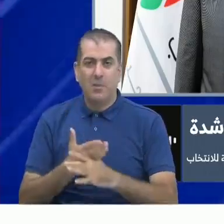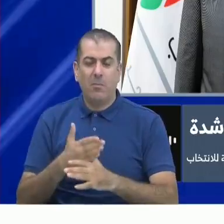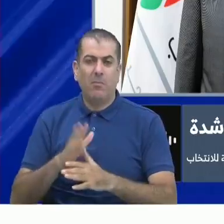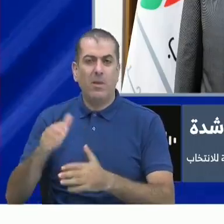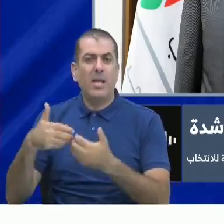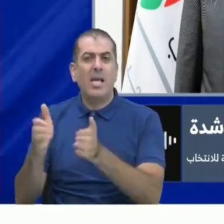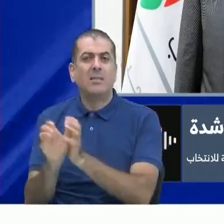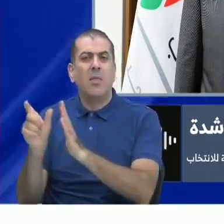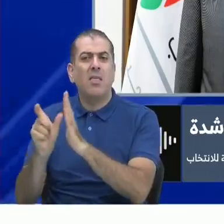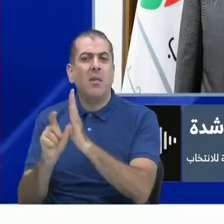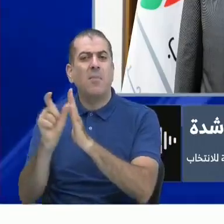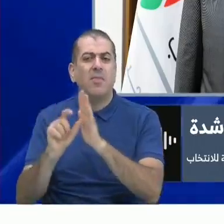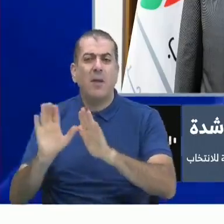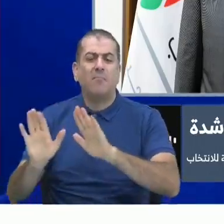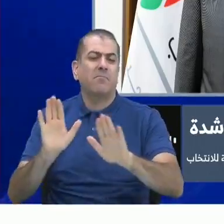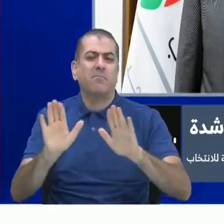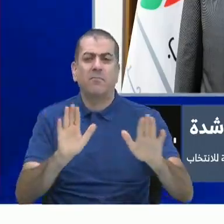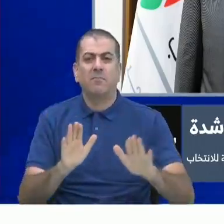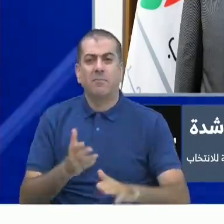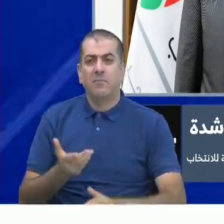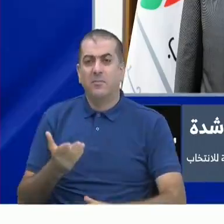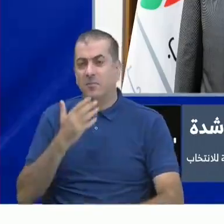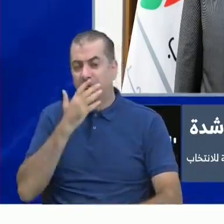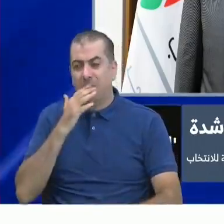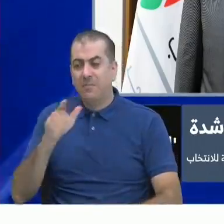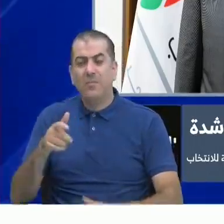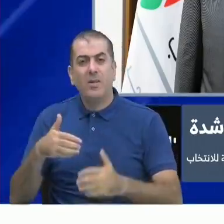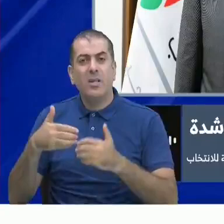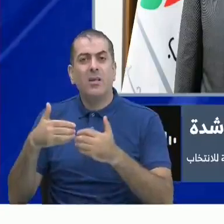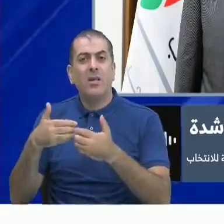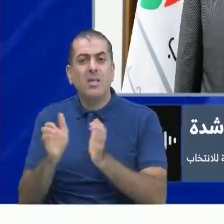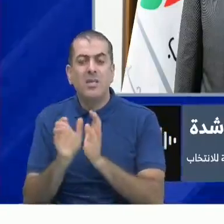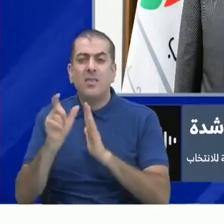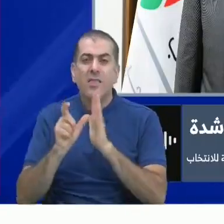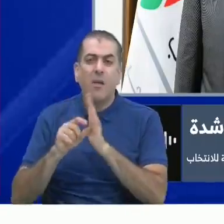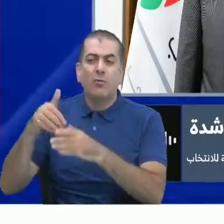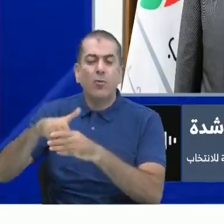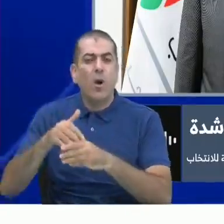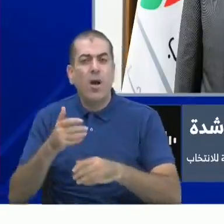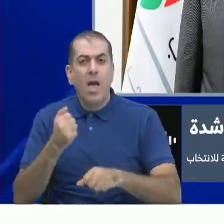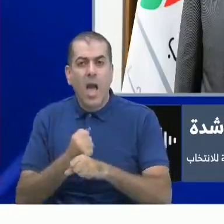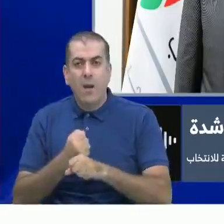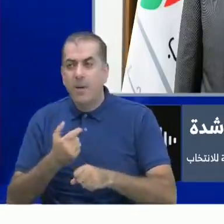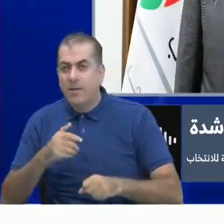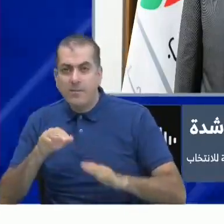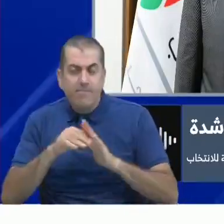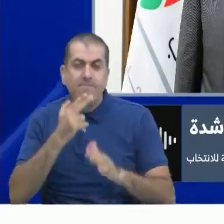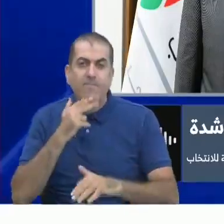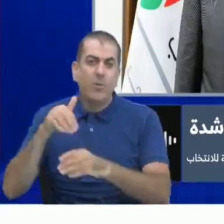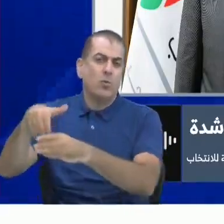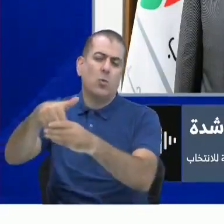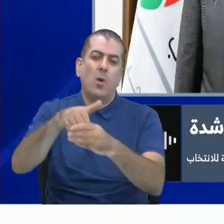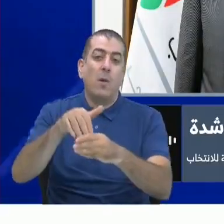للأحزاب استطاعت بشكل أو بآخر أن تضع أطر للمسؤولية والمحاسبة داخل الحزب. إذا